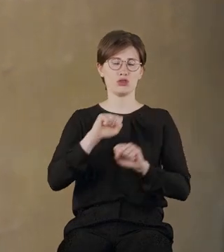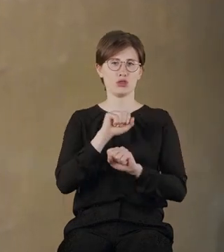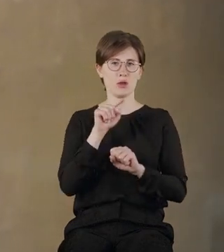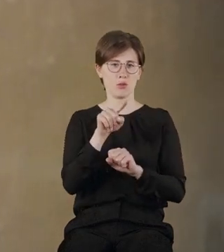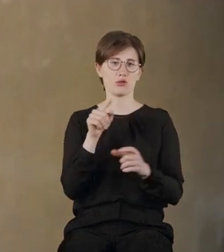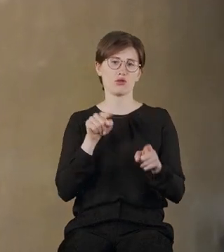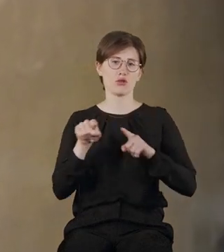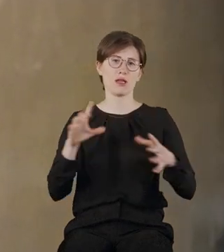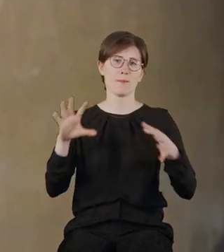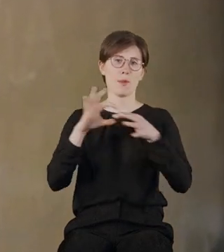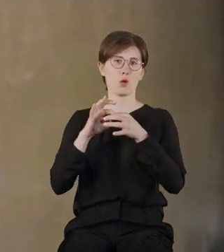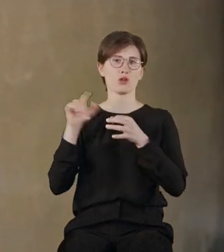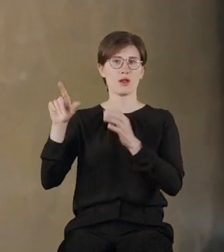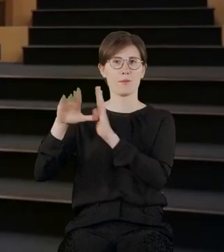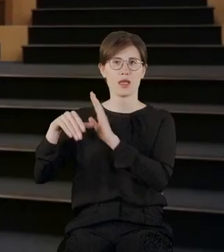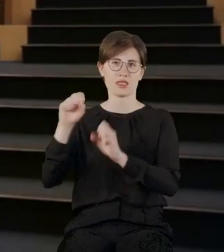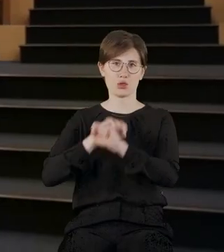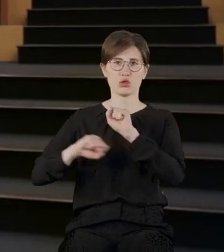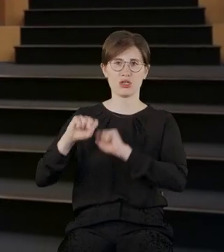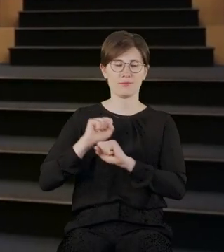z Rzymem.